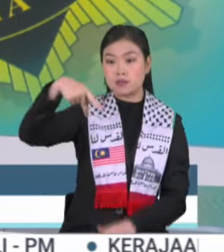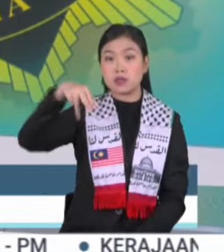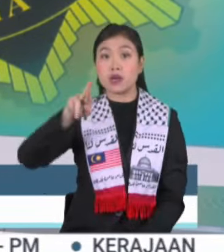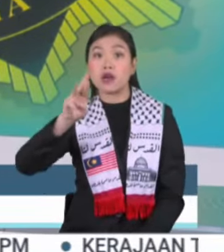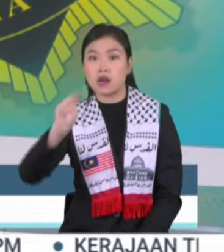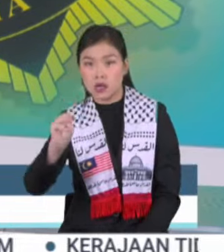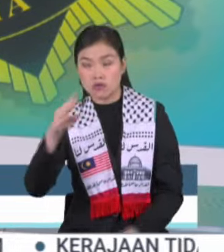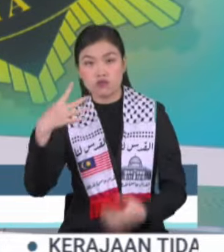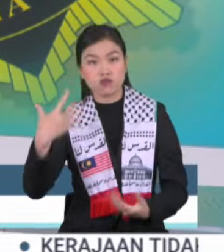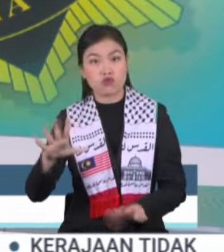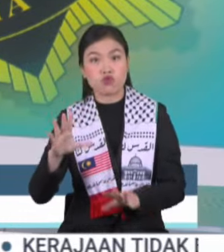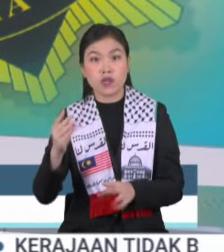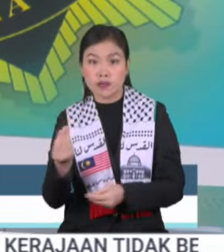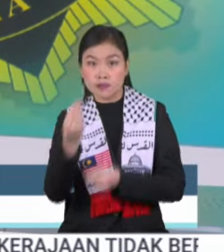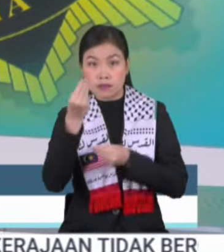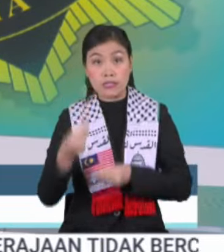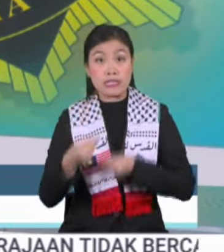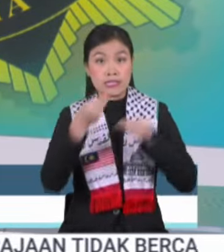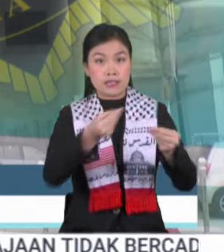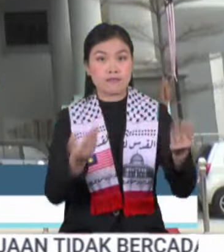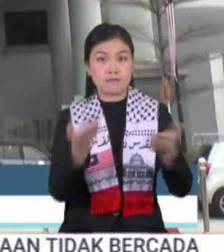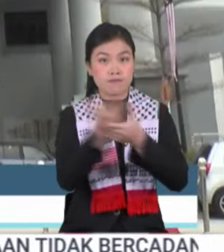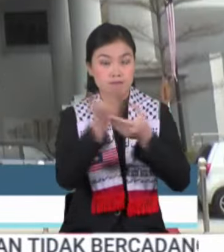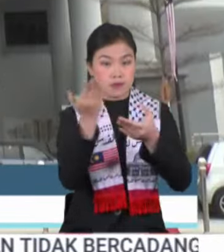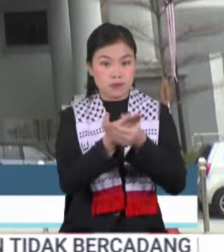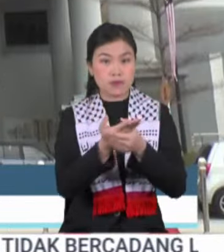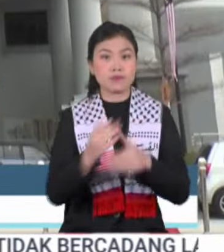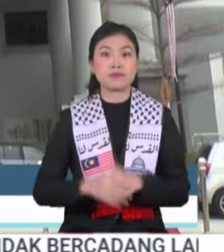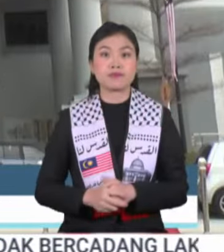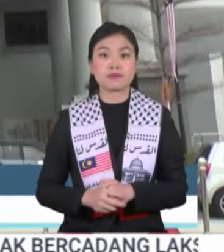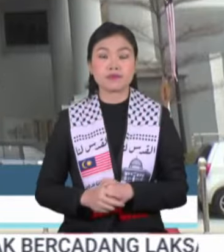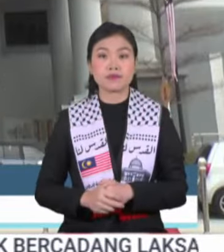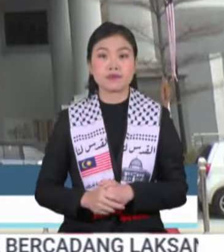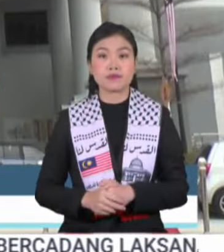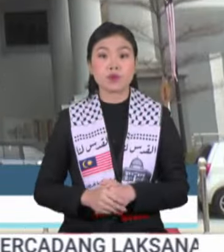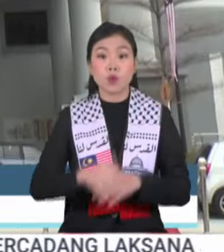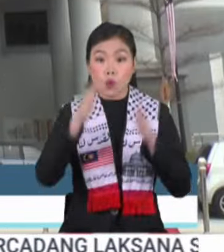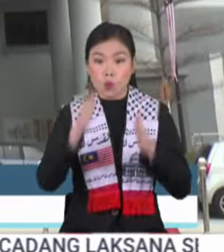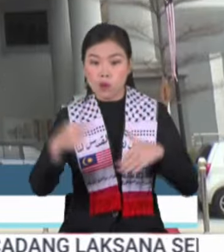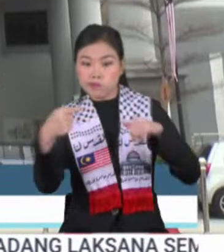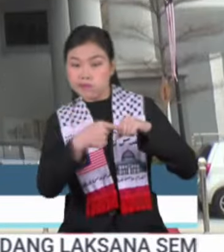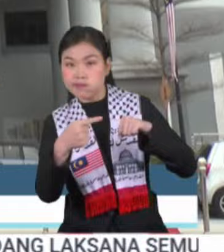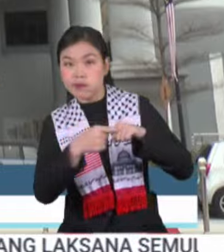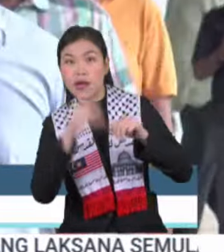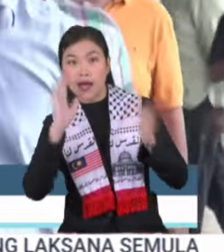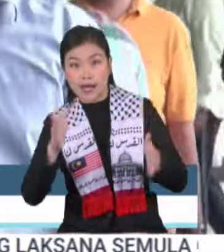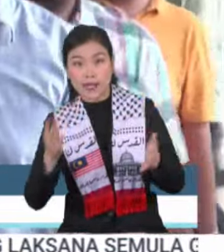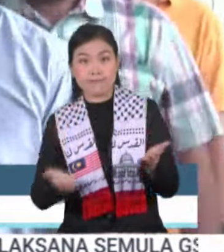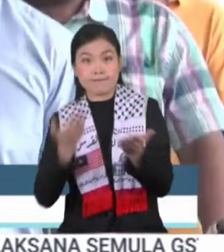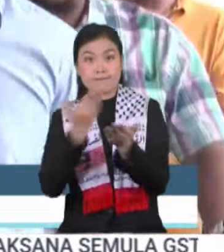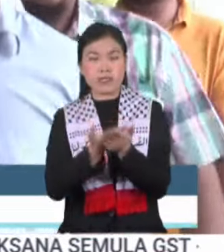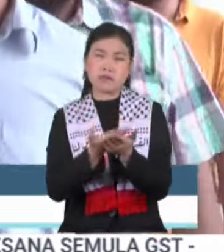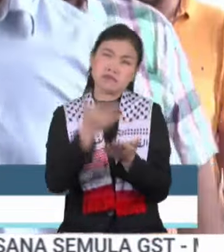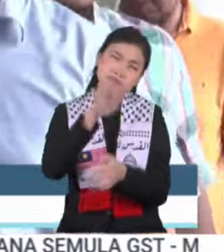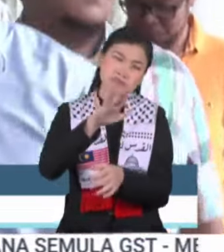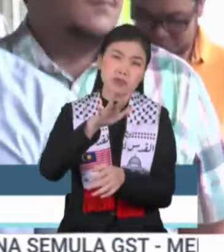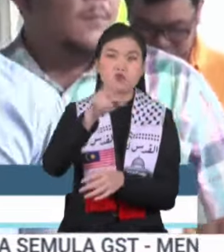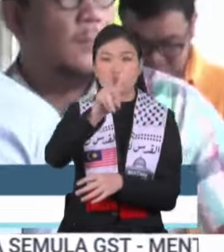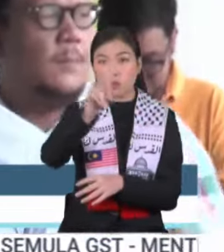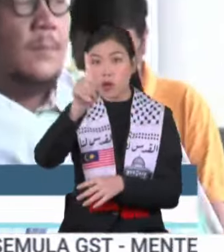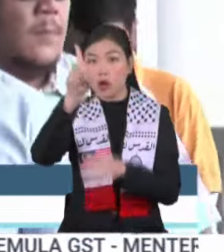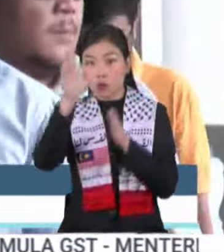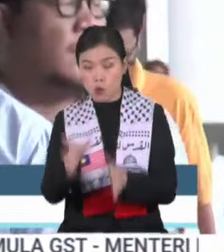berkaitan kes kepada pembelaan pihak pendakwaan akan mengemukakan kira-kira 21 saksi Mohamad